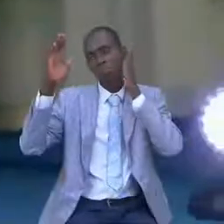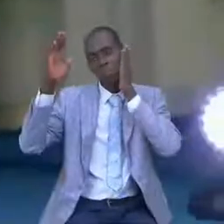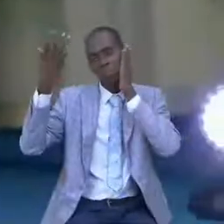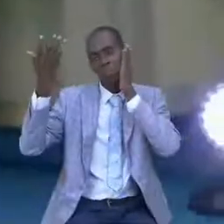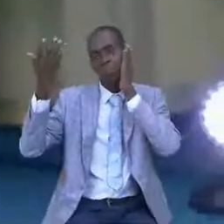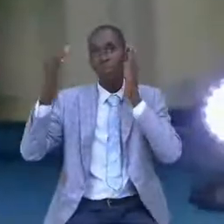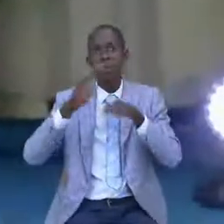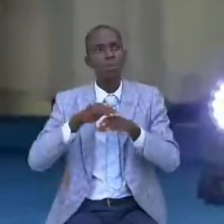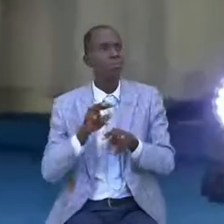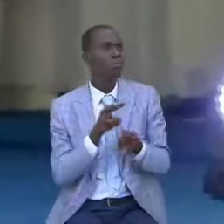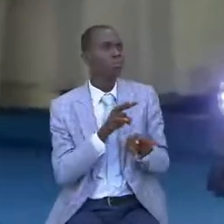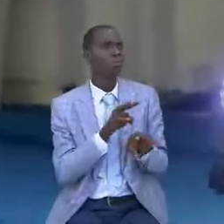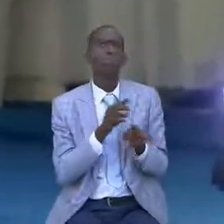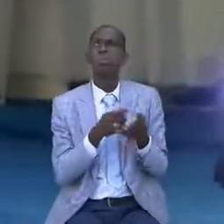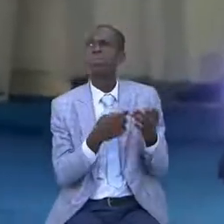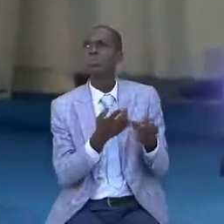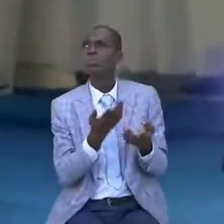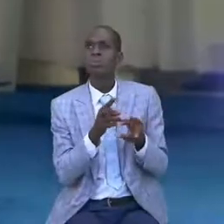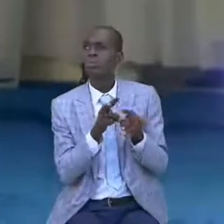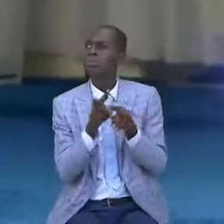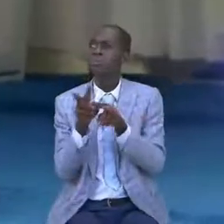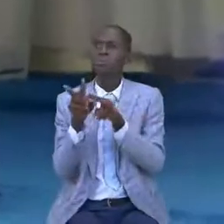et impose l'autre main là où tu as le défi.